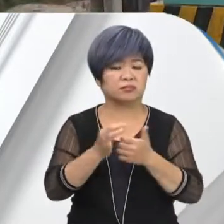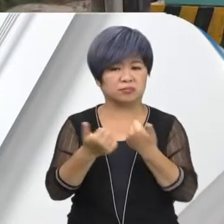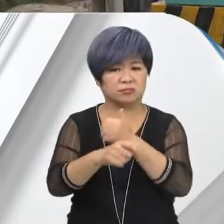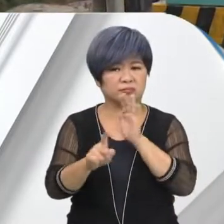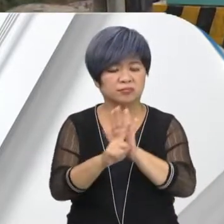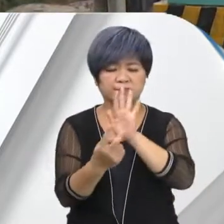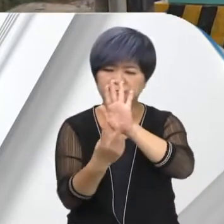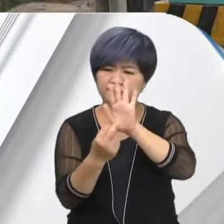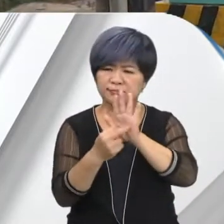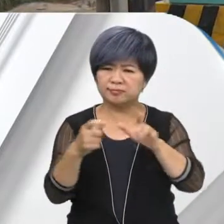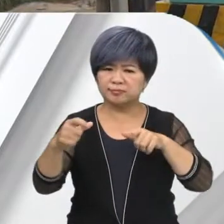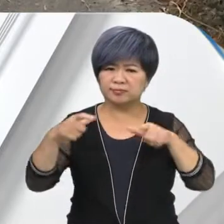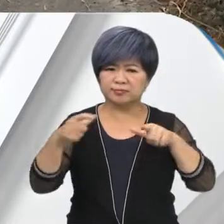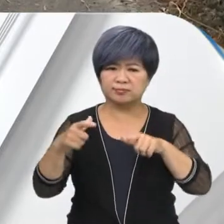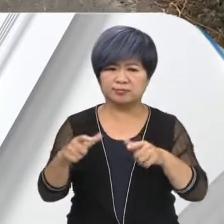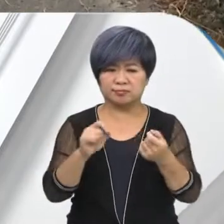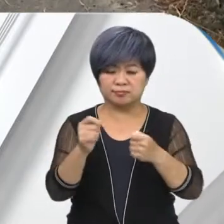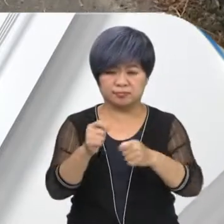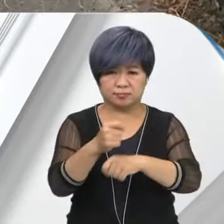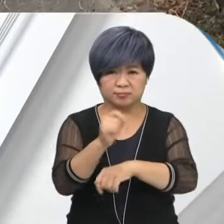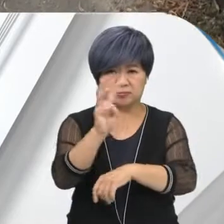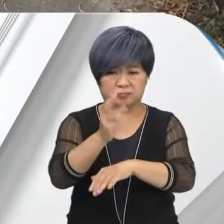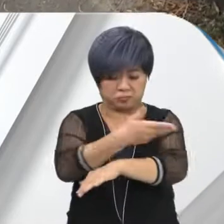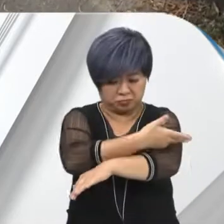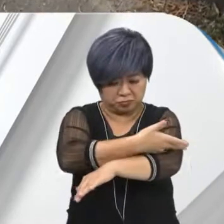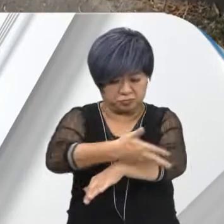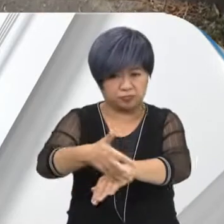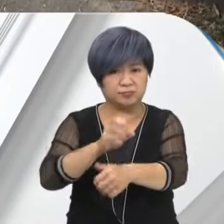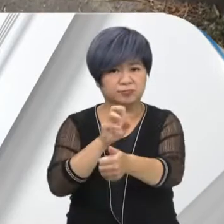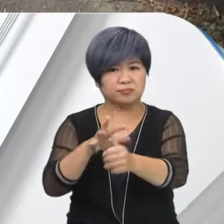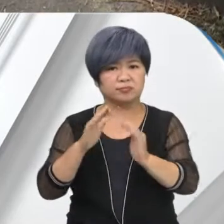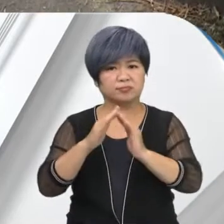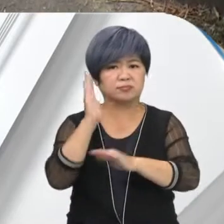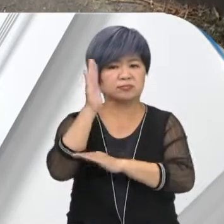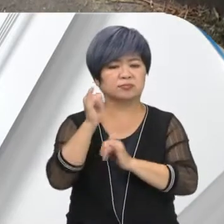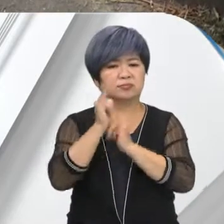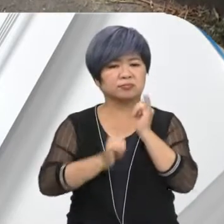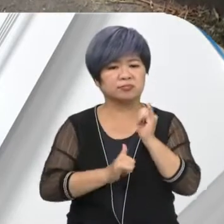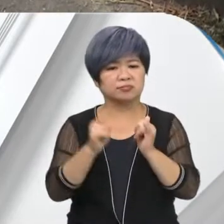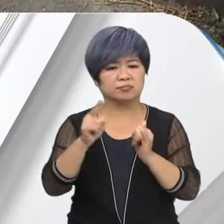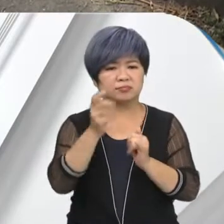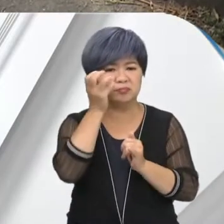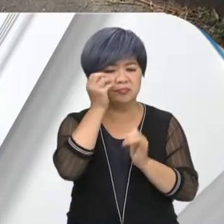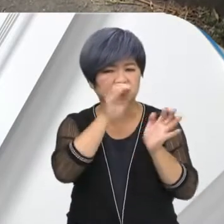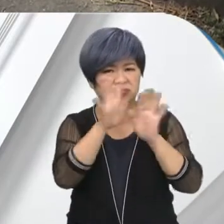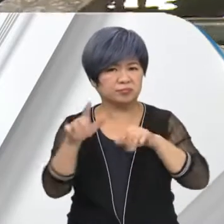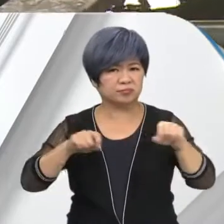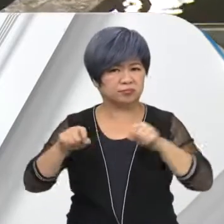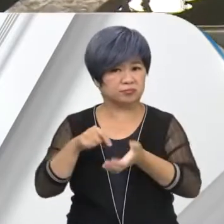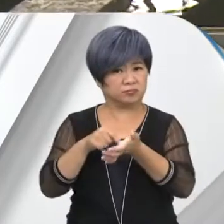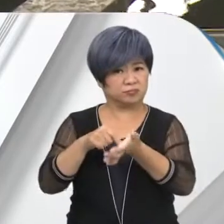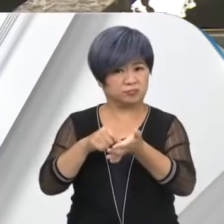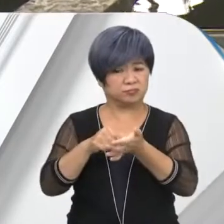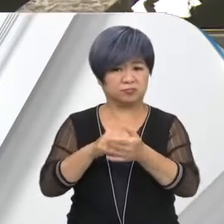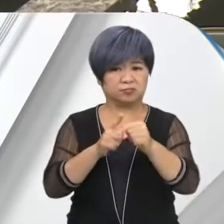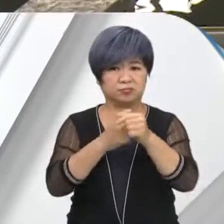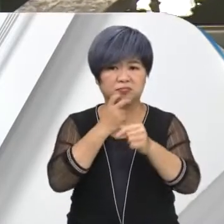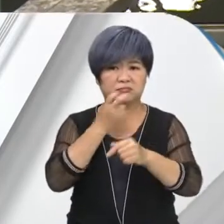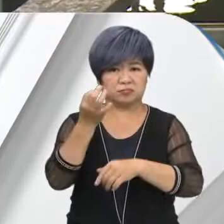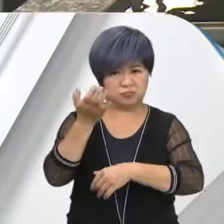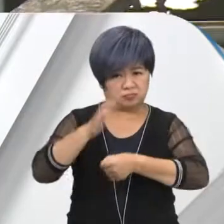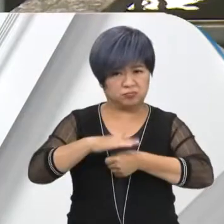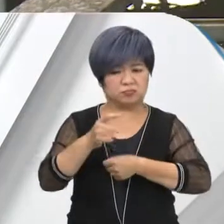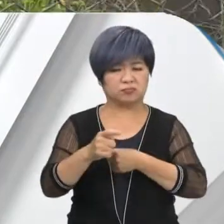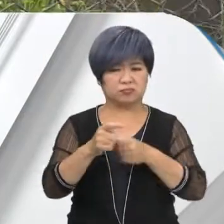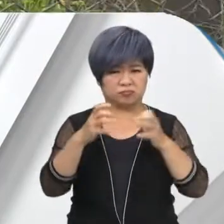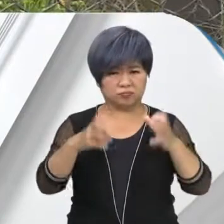认为公园状况有水准，所以建议是公所用历史景观再行计划来争取中央经费补助公